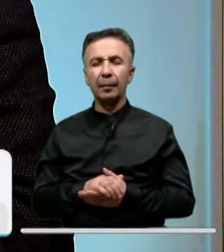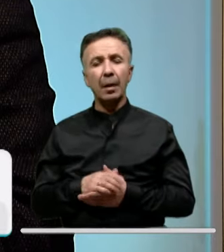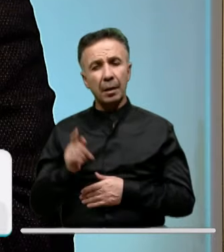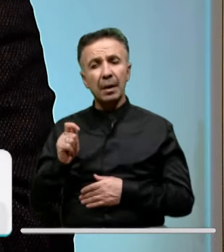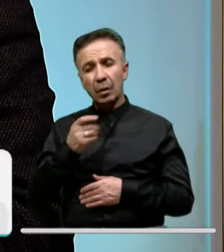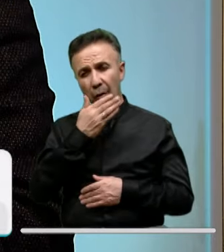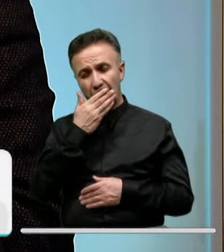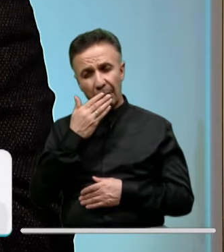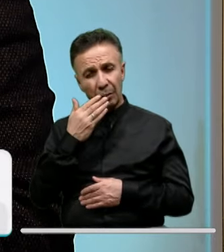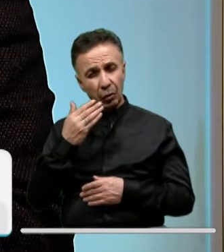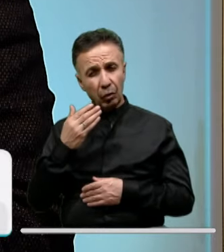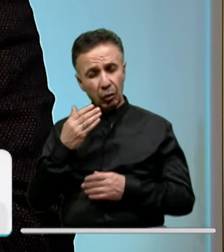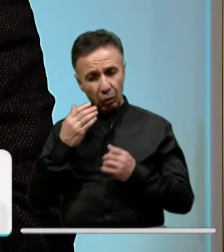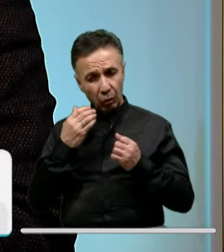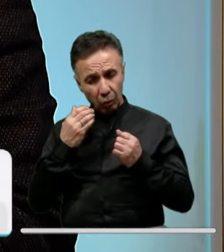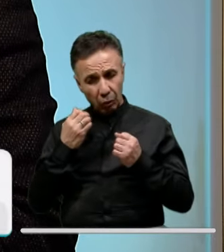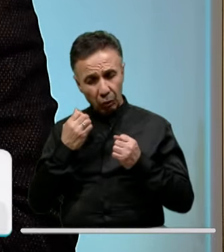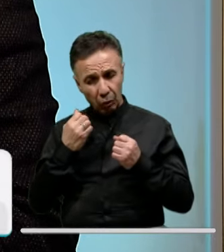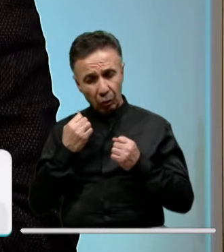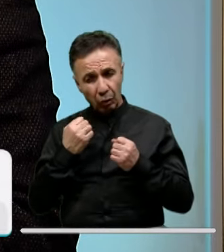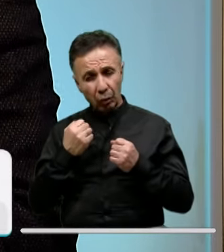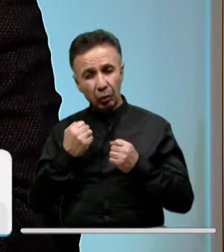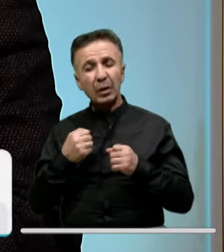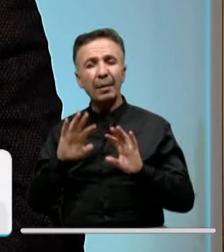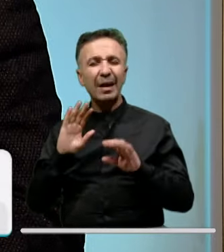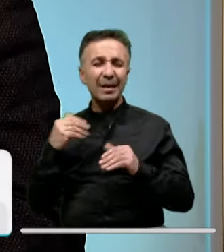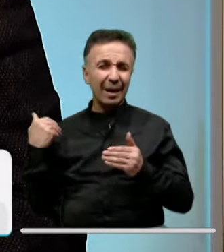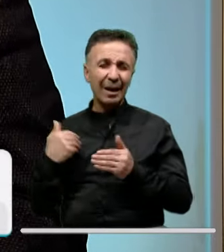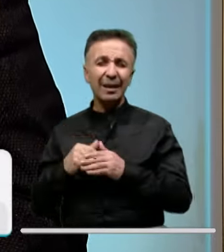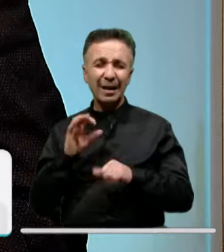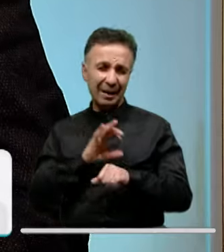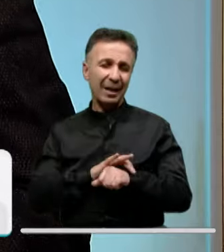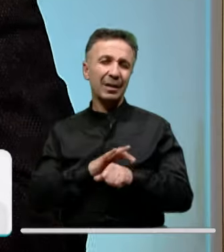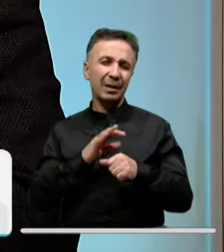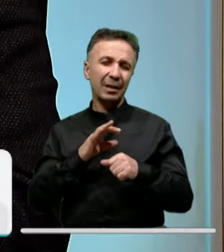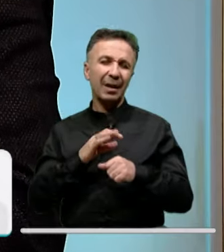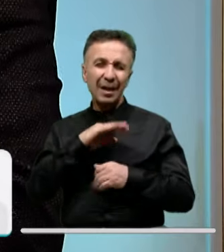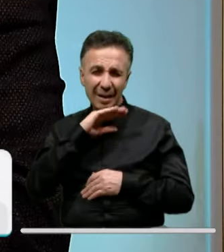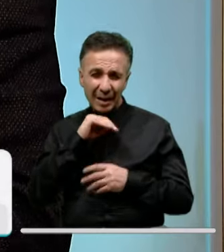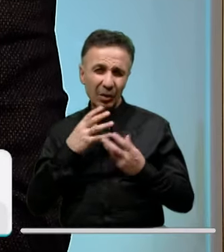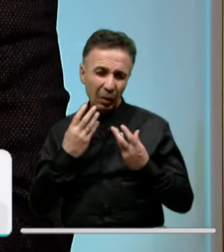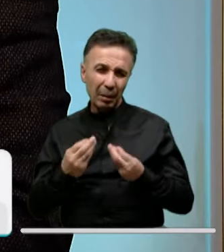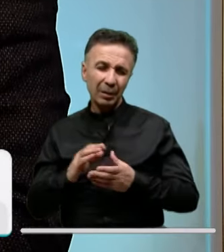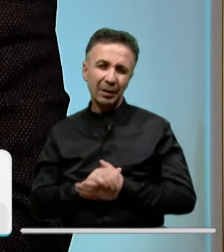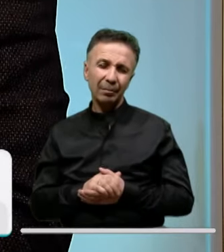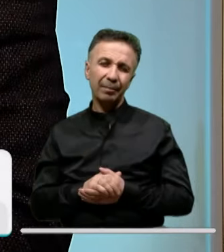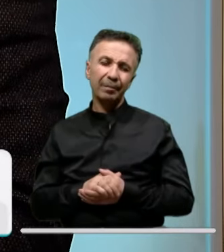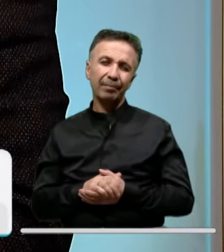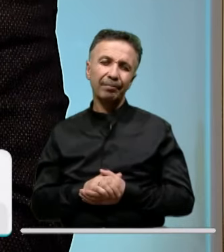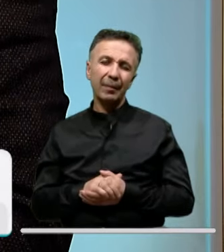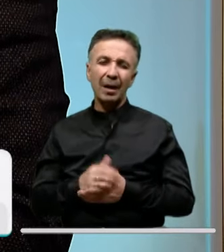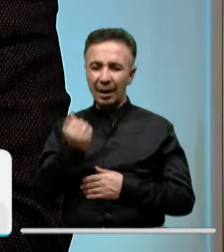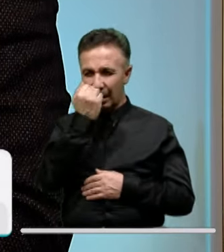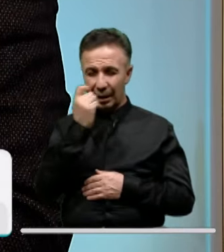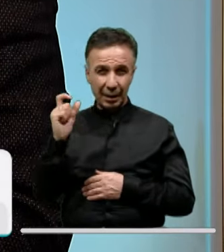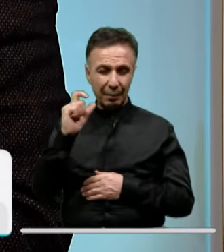gerçekten oruca takat getirilemeyecek kadar yaşlılığımız, yani artık üstesinden gelemiyoruz. İşte kadınların özel